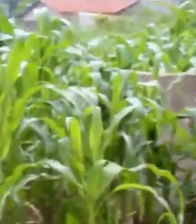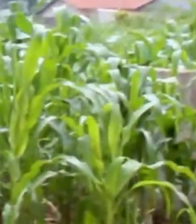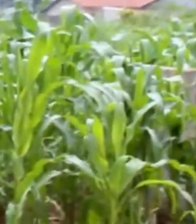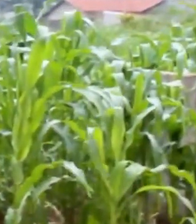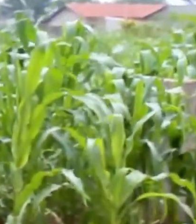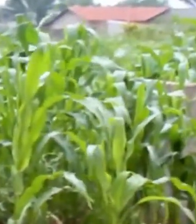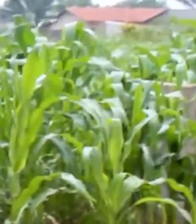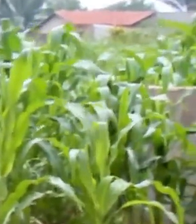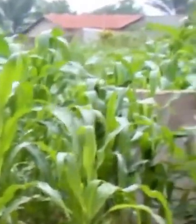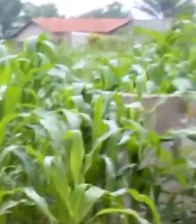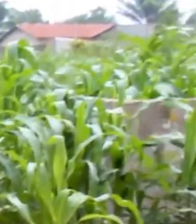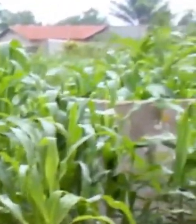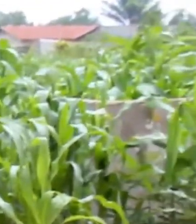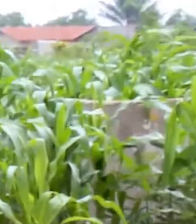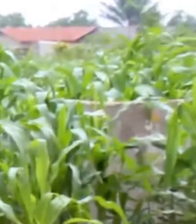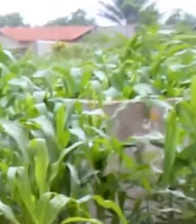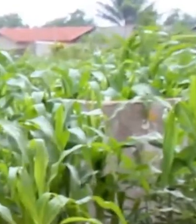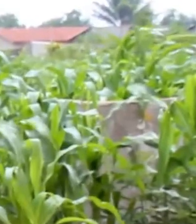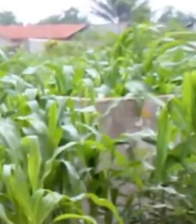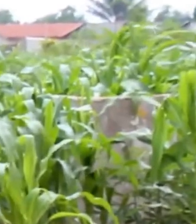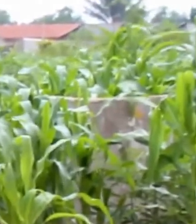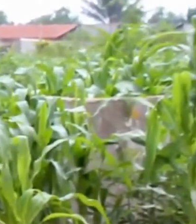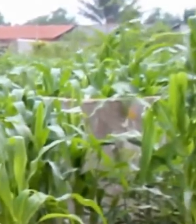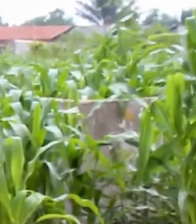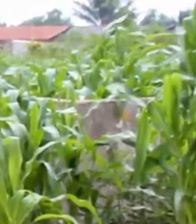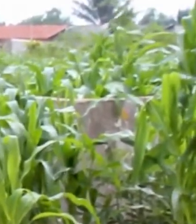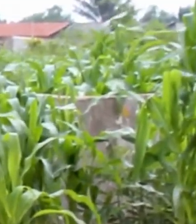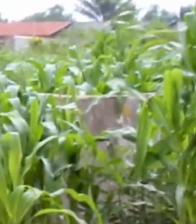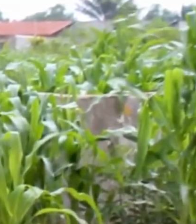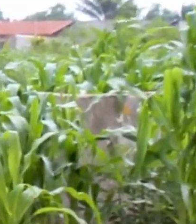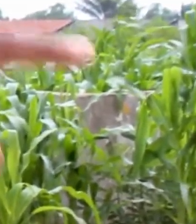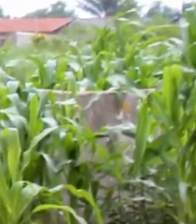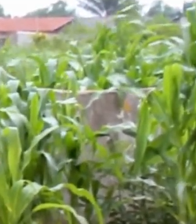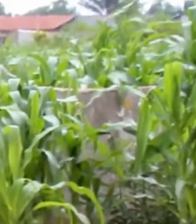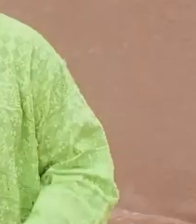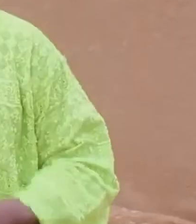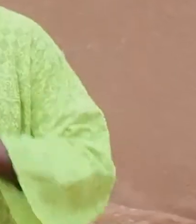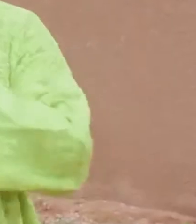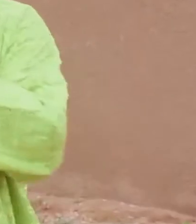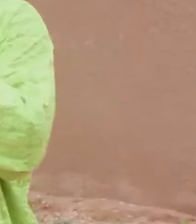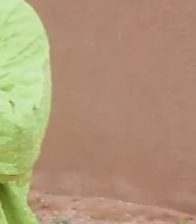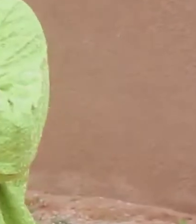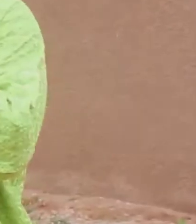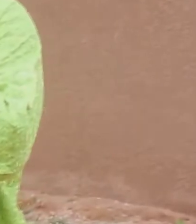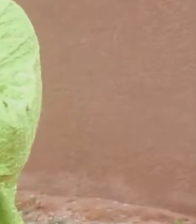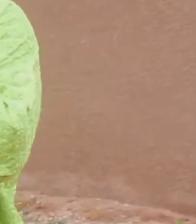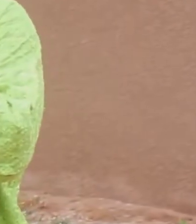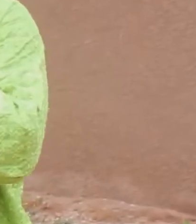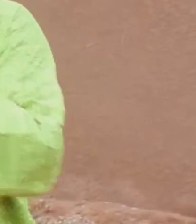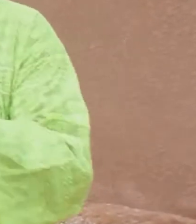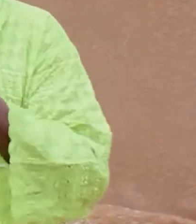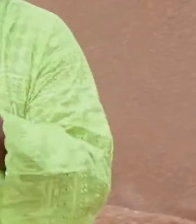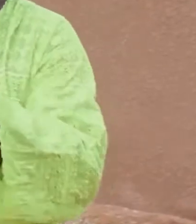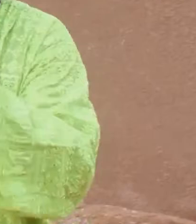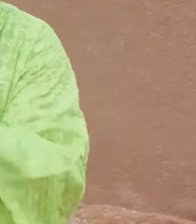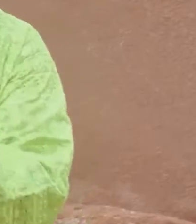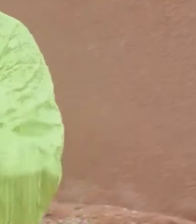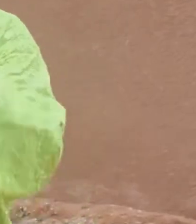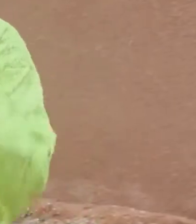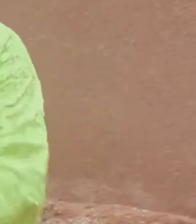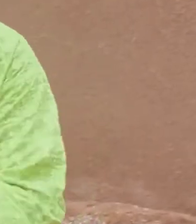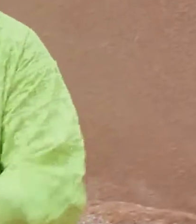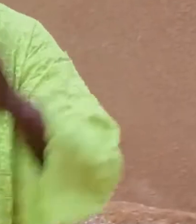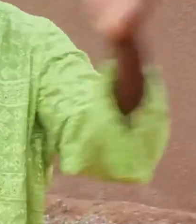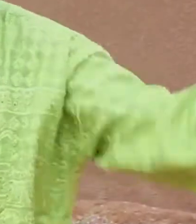Oh, avec tout ce qui se passe maintenant, toi tu n'as pas porté ton cachinet. Hein? Moi je ne te prends pas. Je vais te doubler le